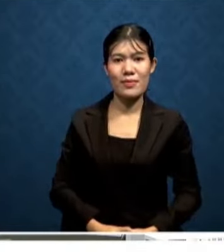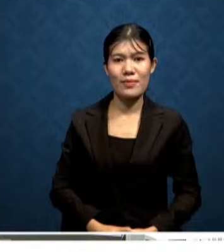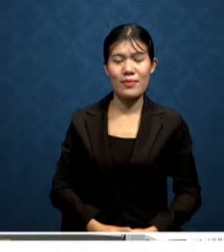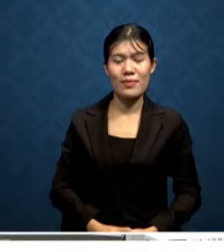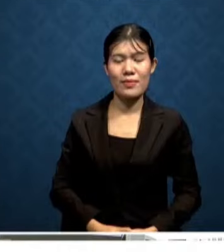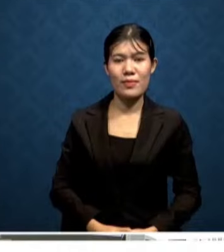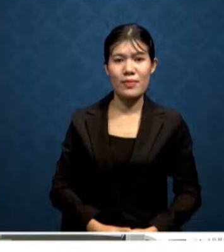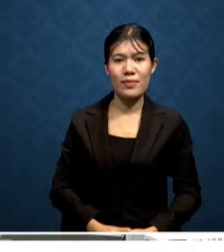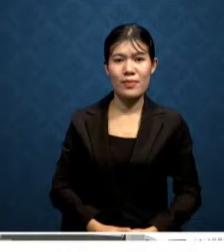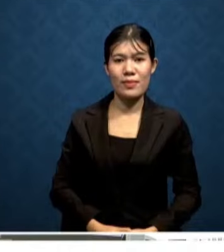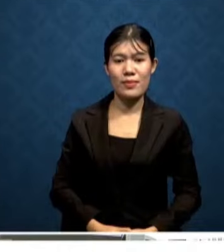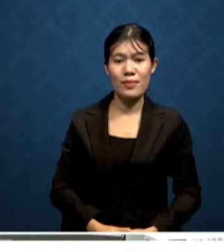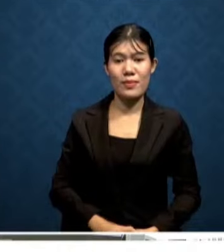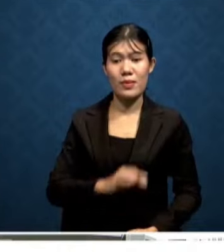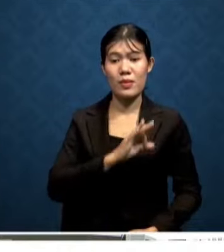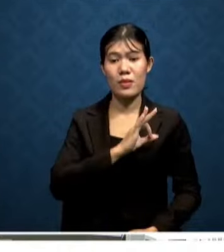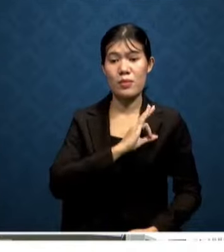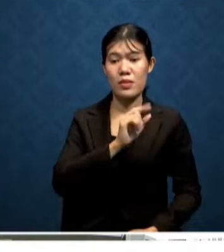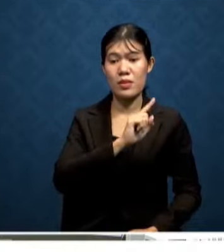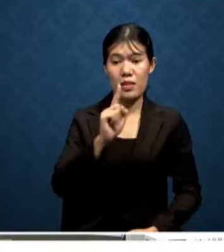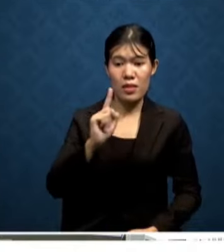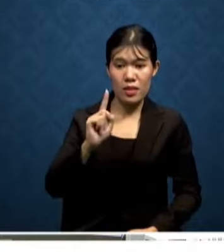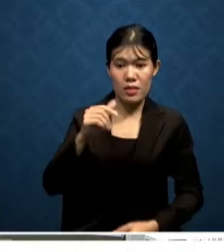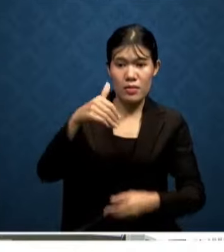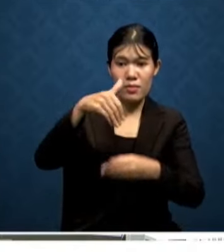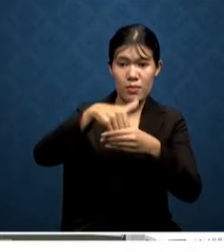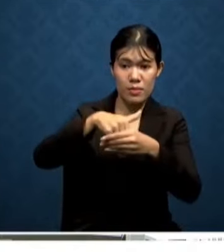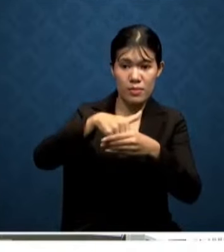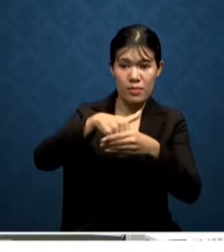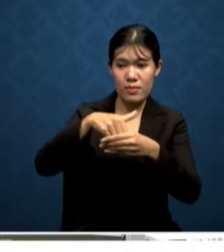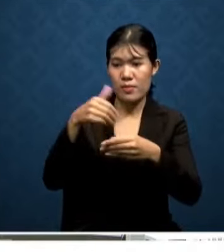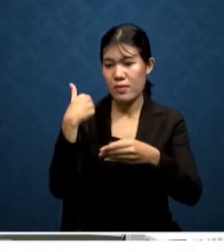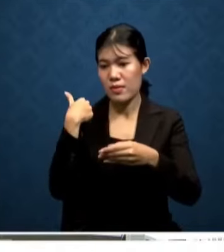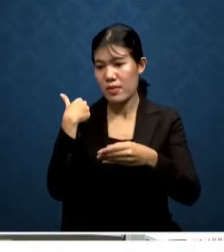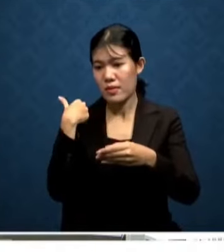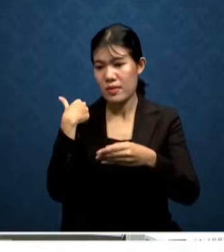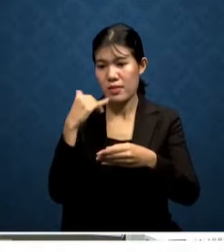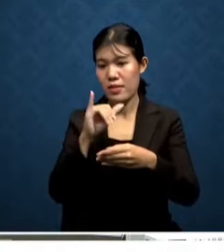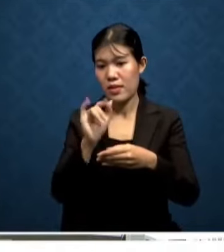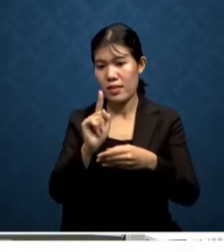ครับมีสมาชิกท่านใดที่ยังไม่ได้แสดงตนครับ